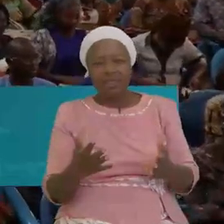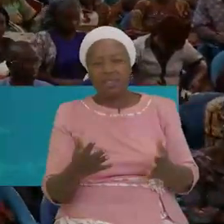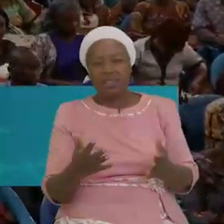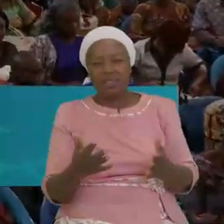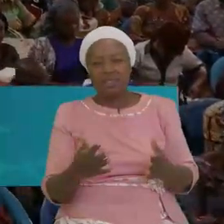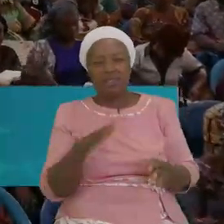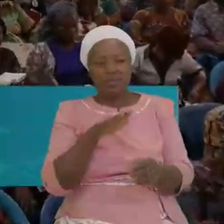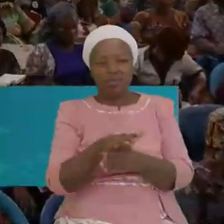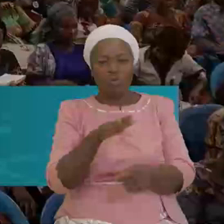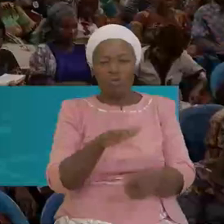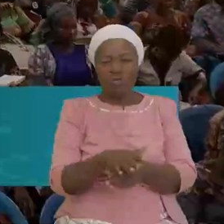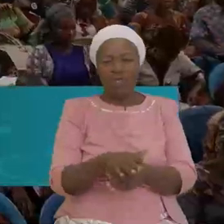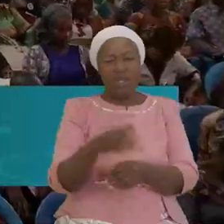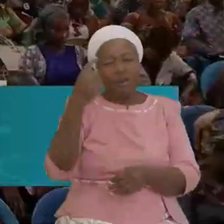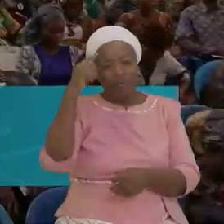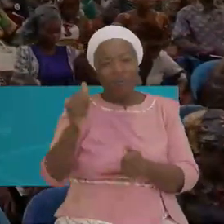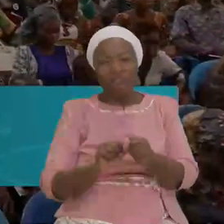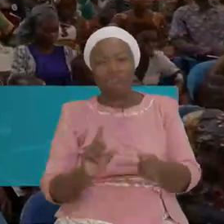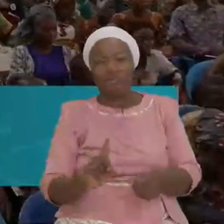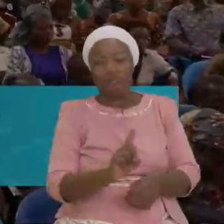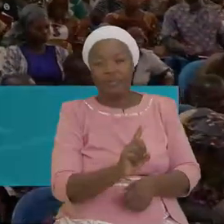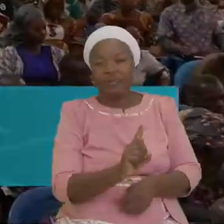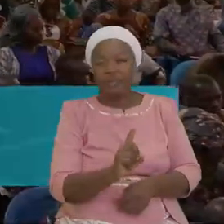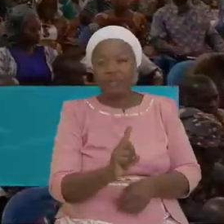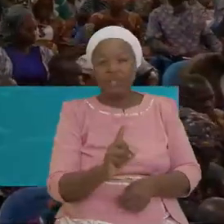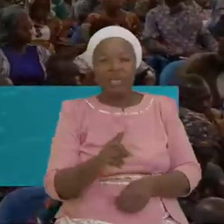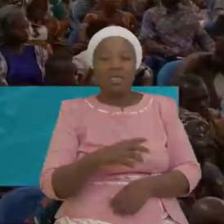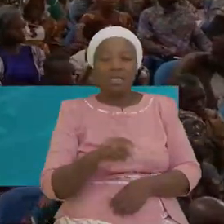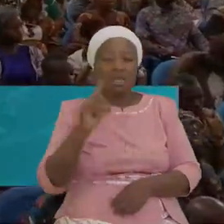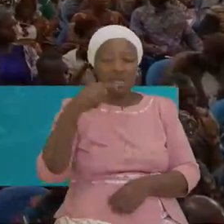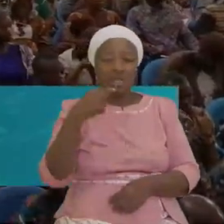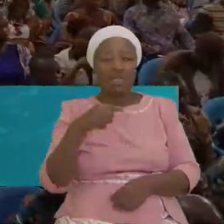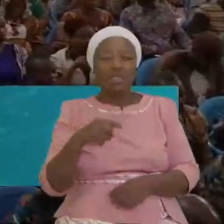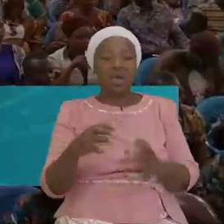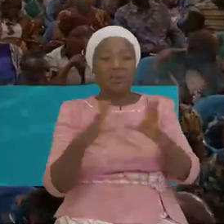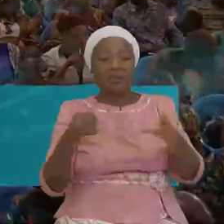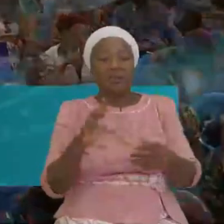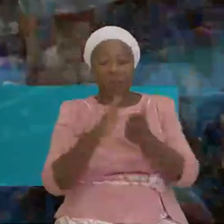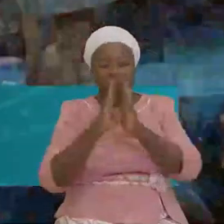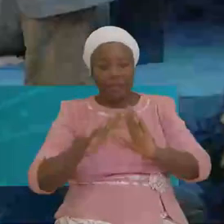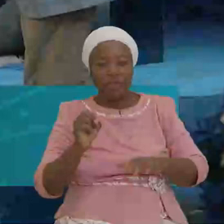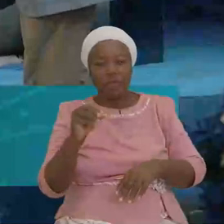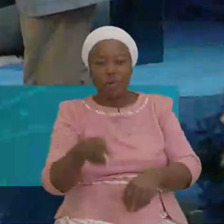L'abondance, la plénitude, la suffisance pour tout le monde.